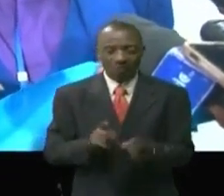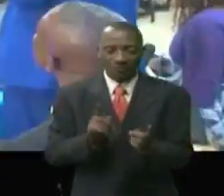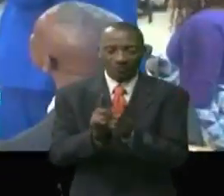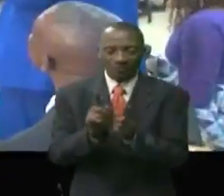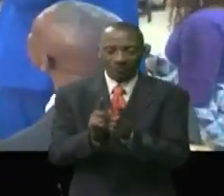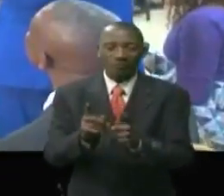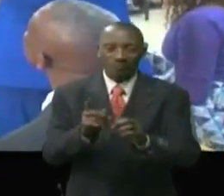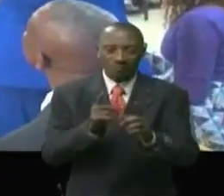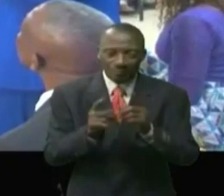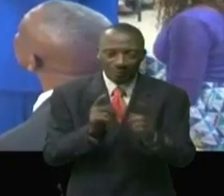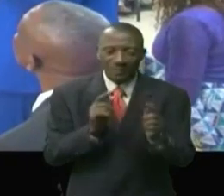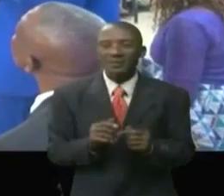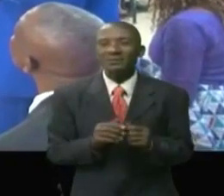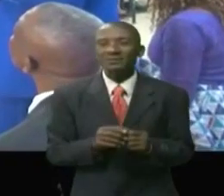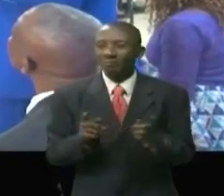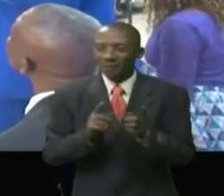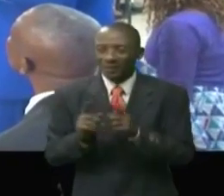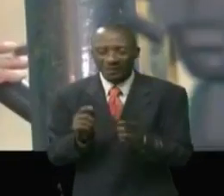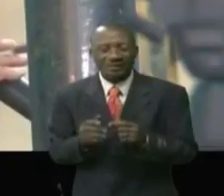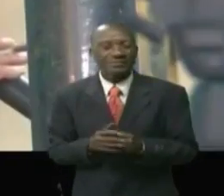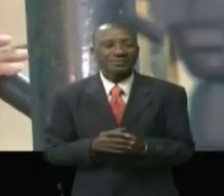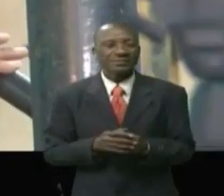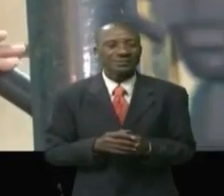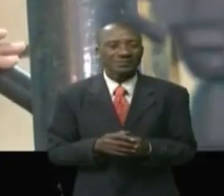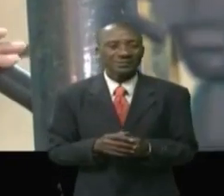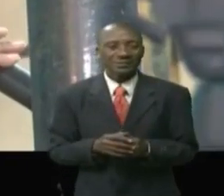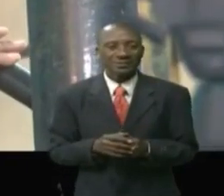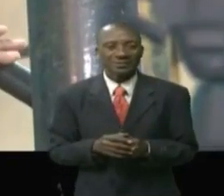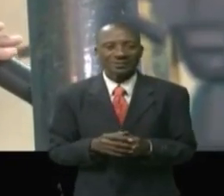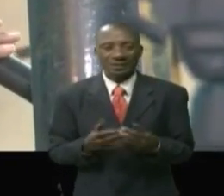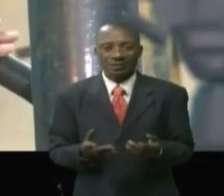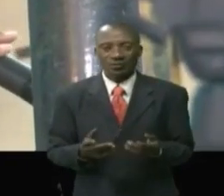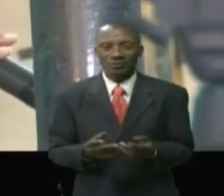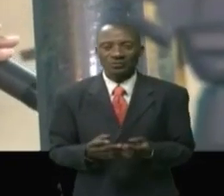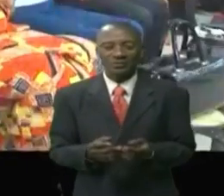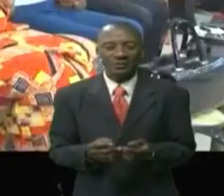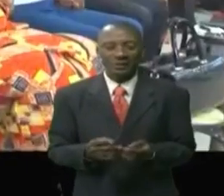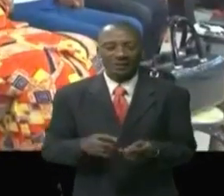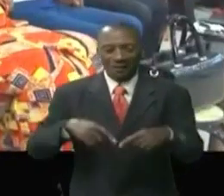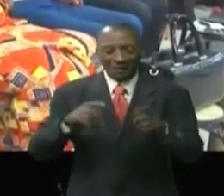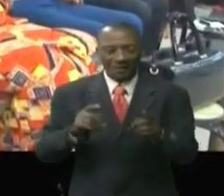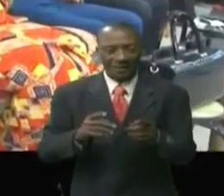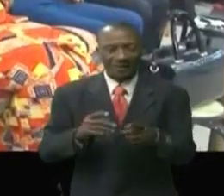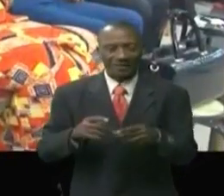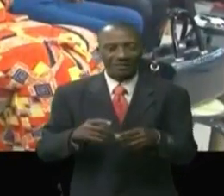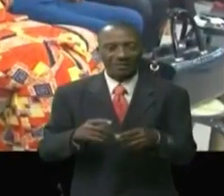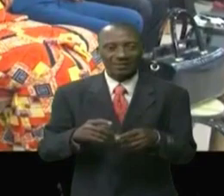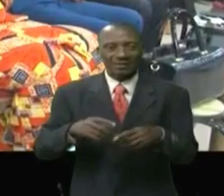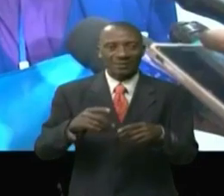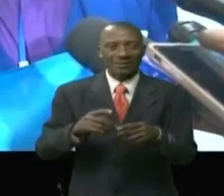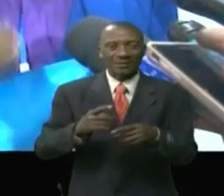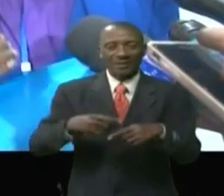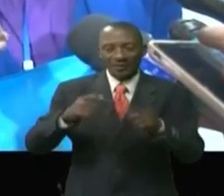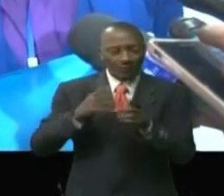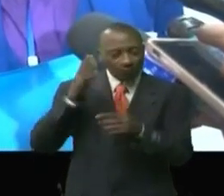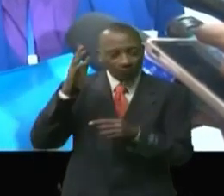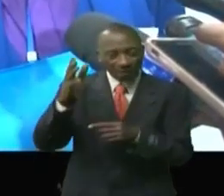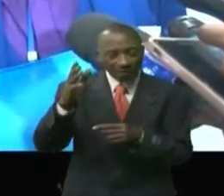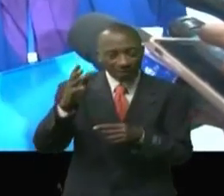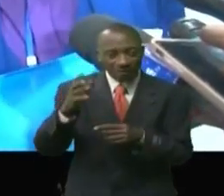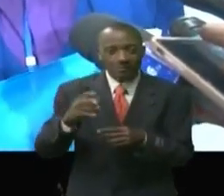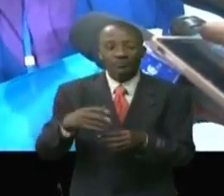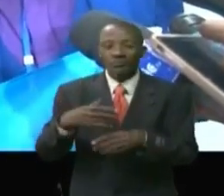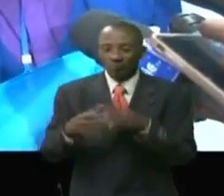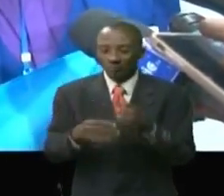Congo un grand rassemblement est prévu au cours du premier trimestre de l'année 2024 et cette visite qu'il a fait a